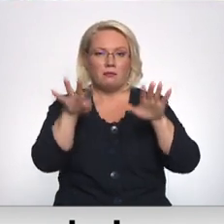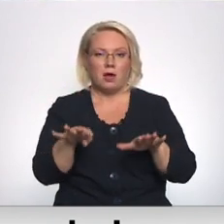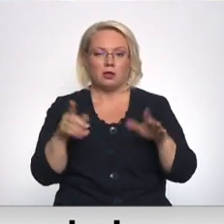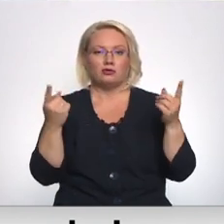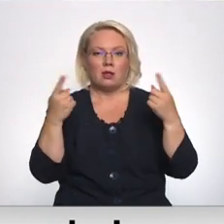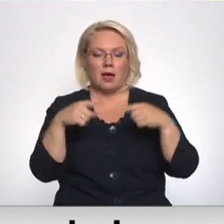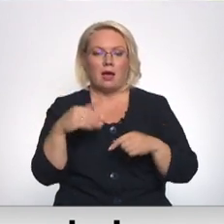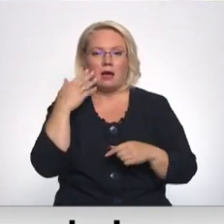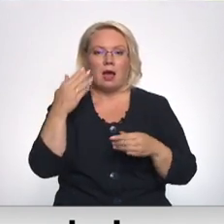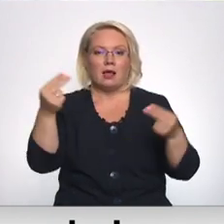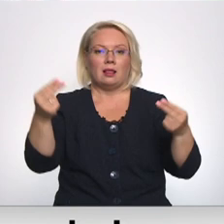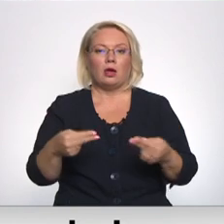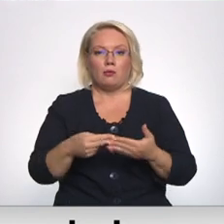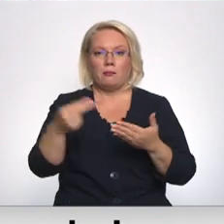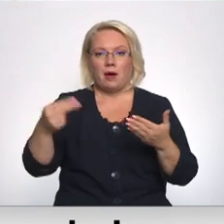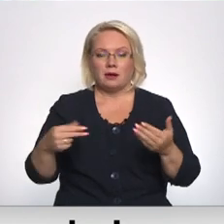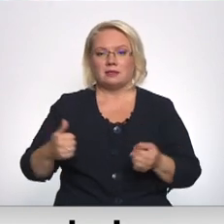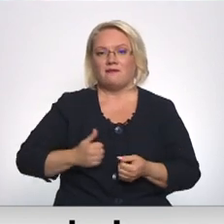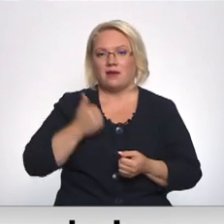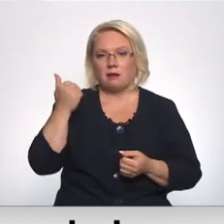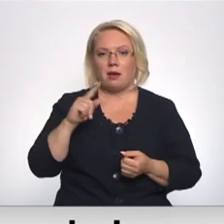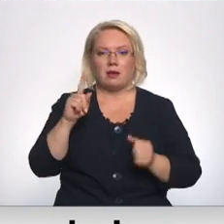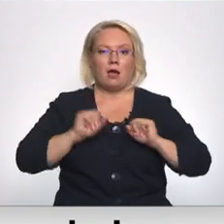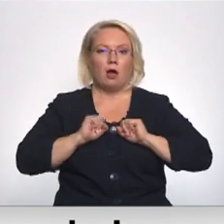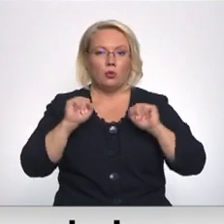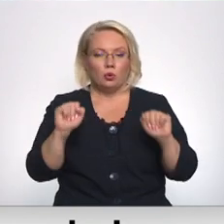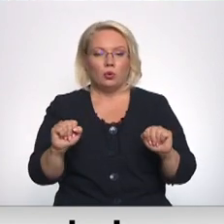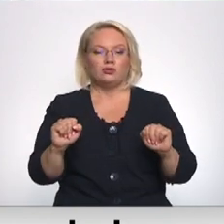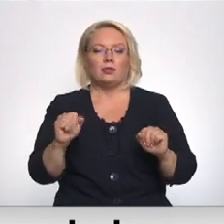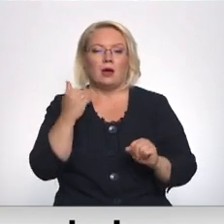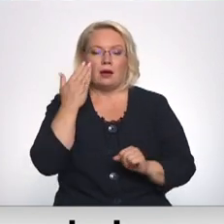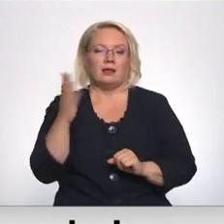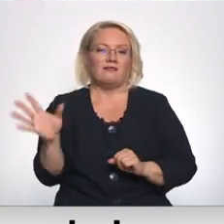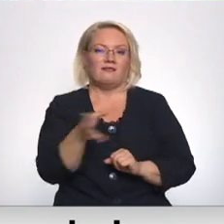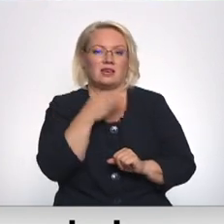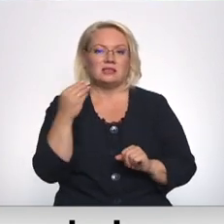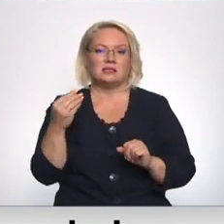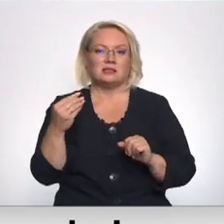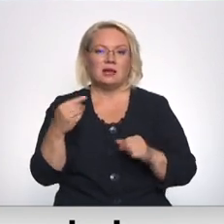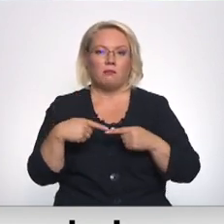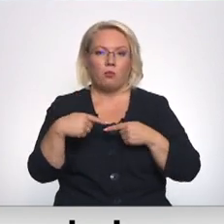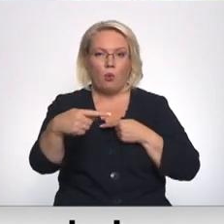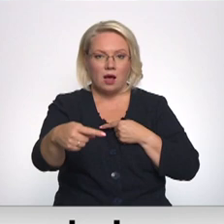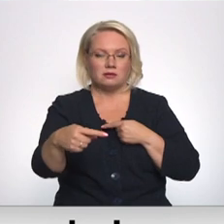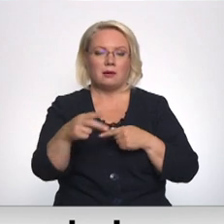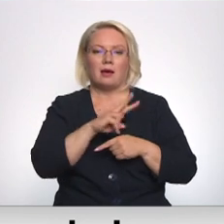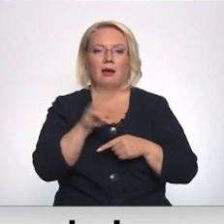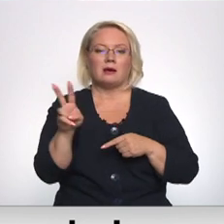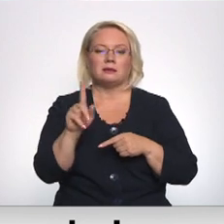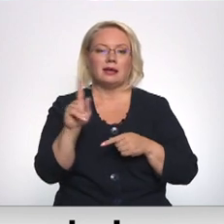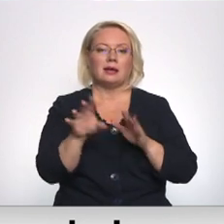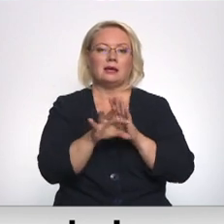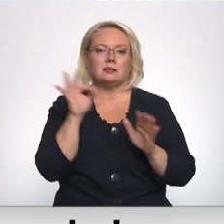laikā kopš līguma parakstīšanas uzņēmējiem tad ir jānodrošina, ka visi posmi, kas ir